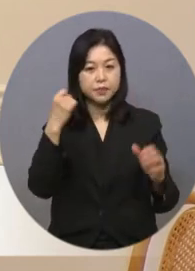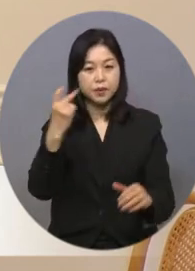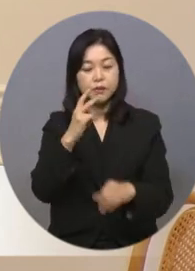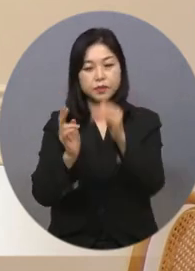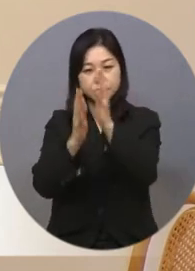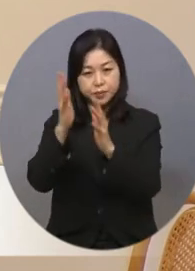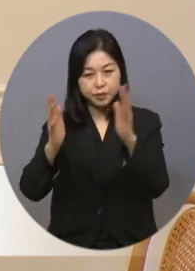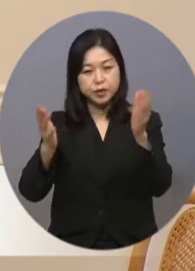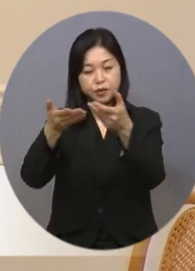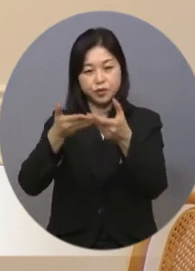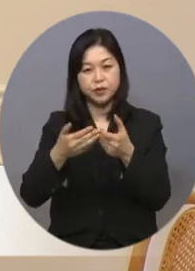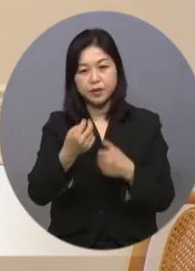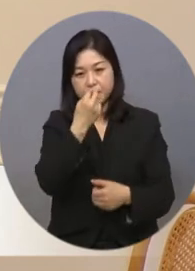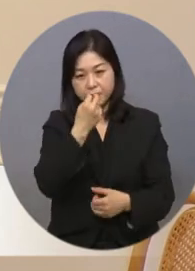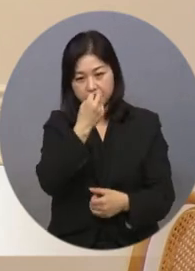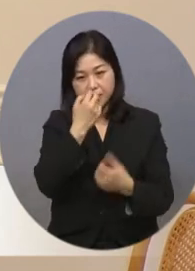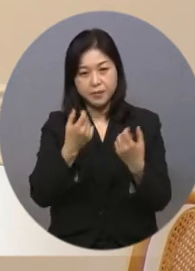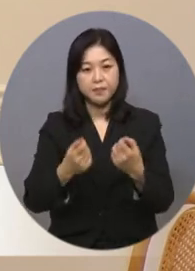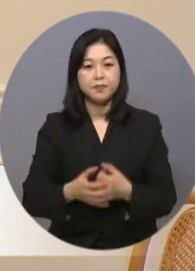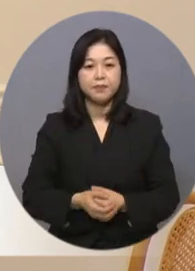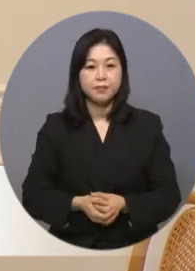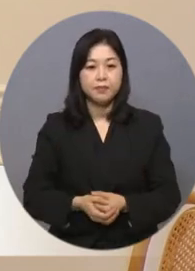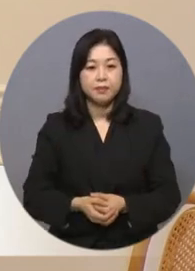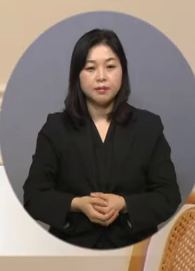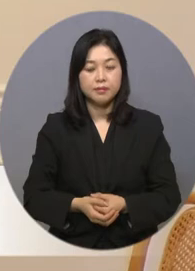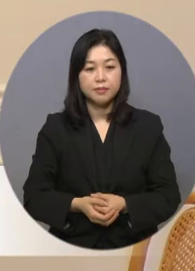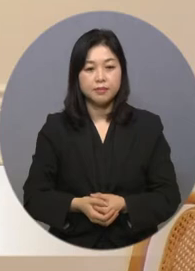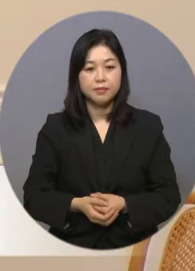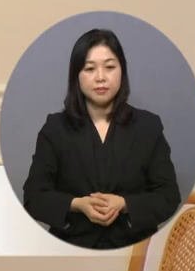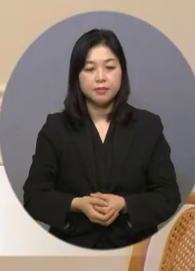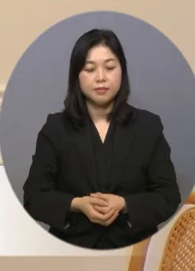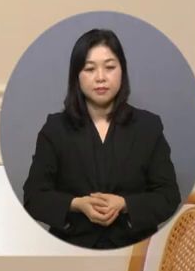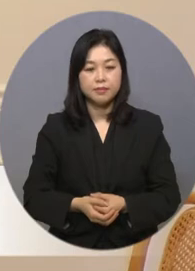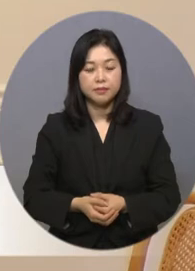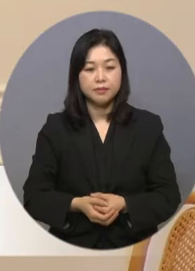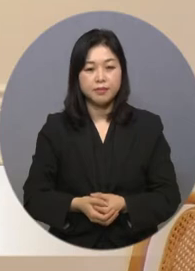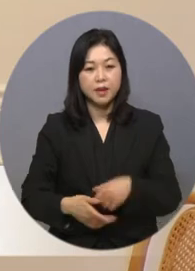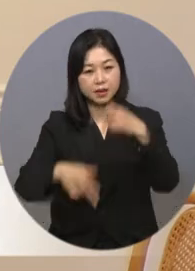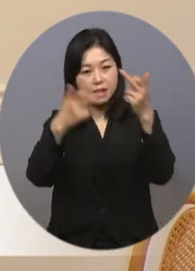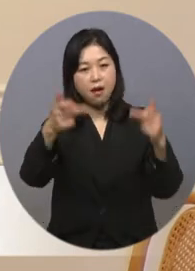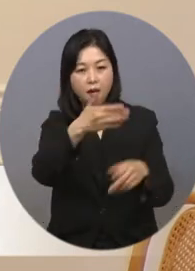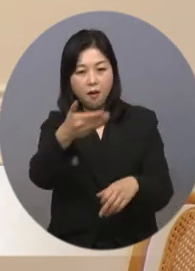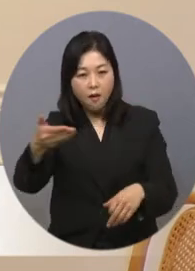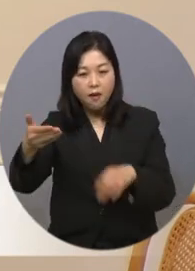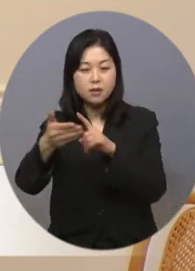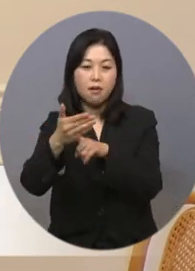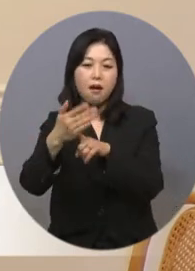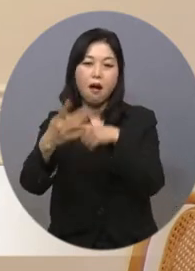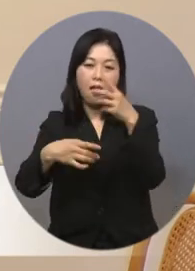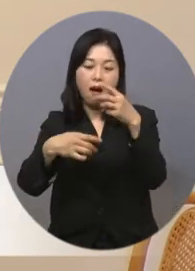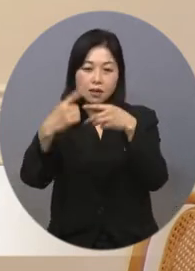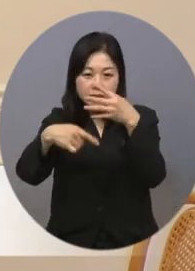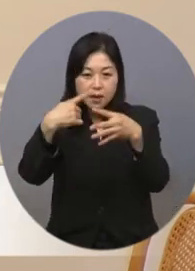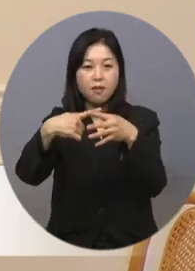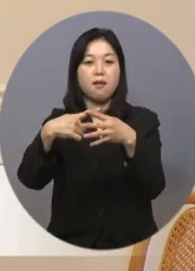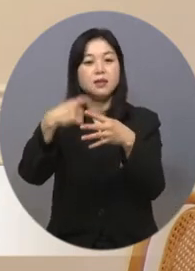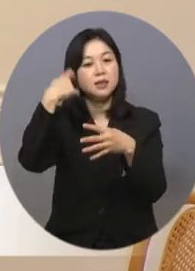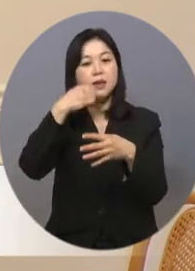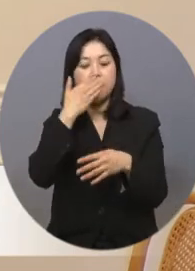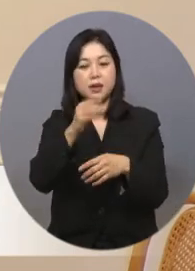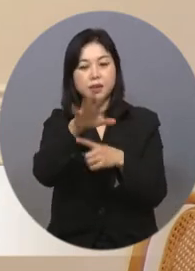식물들이 주는 그 냄새더라고요. 자연을 그대로 사계절을 느낄 수 있는 그런 시골에 살다